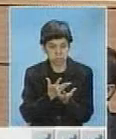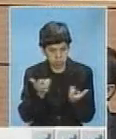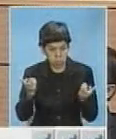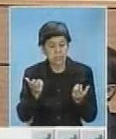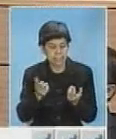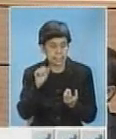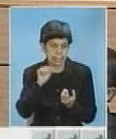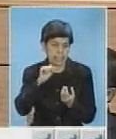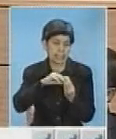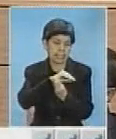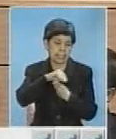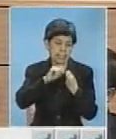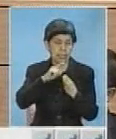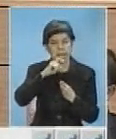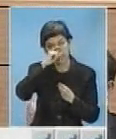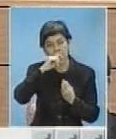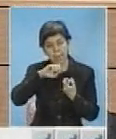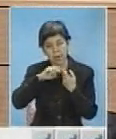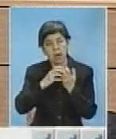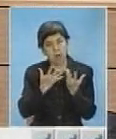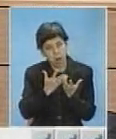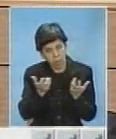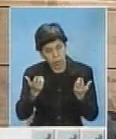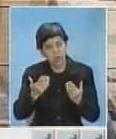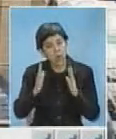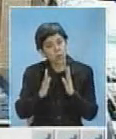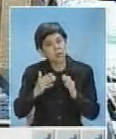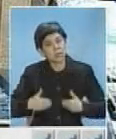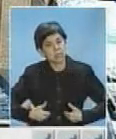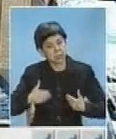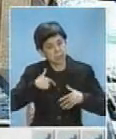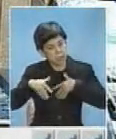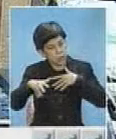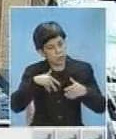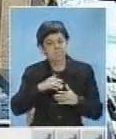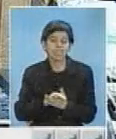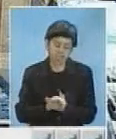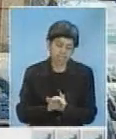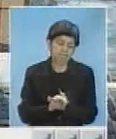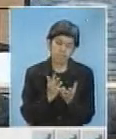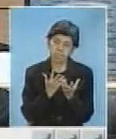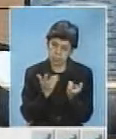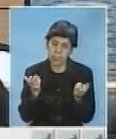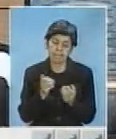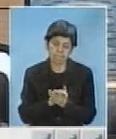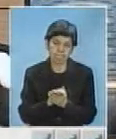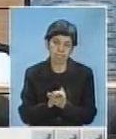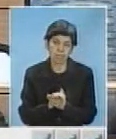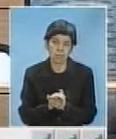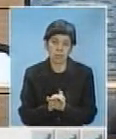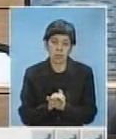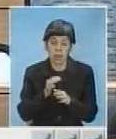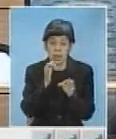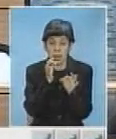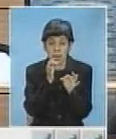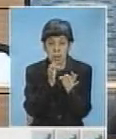วงให้กับระบบเศรษฐกิจของประเทศและต่อความเป็นอยู่ของพี่น้องประชาชนอย่างปฏิเสธไม่ได้เอาเข้าจริงทางธ